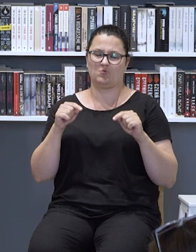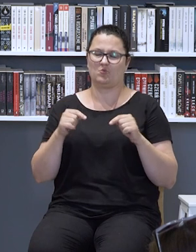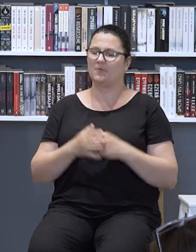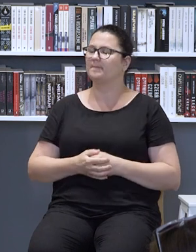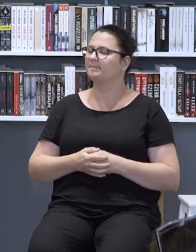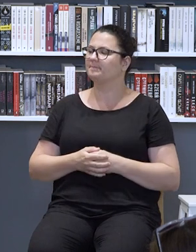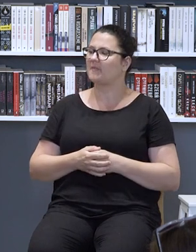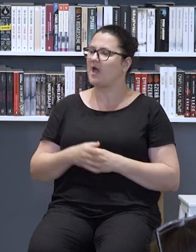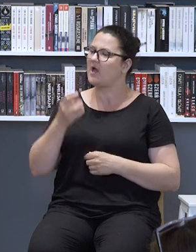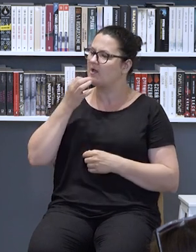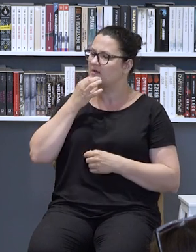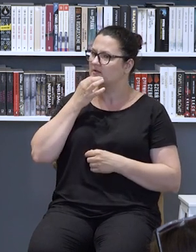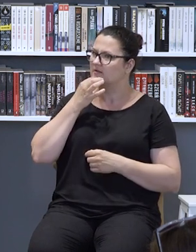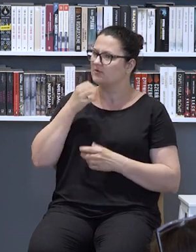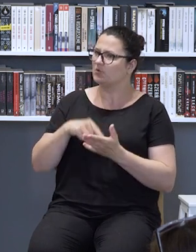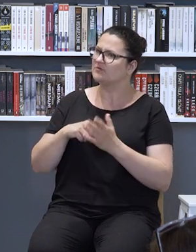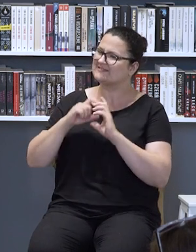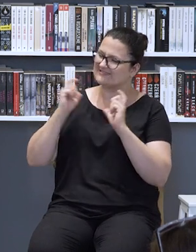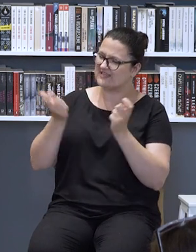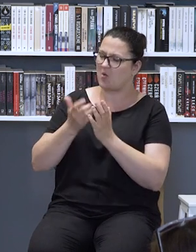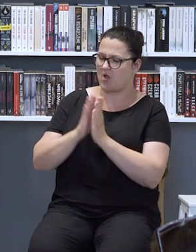Bo cała ta powieść właściwie